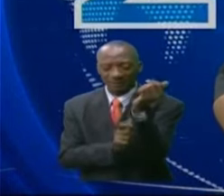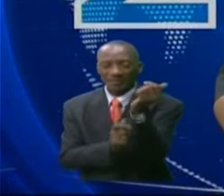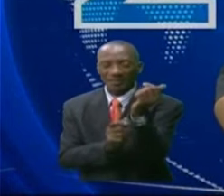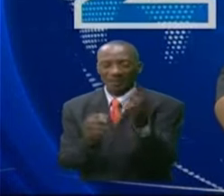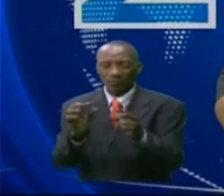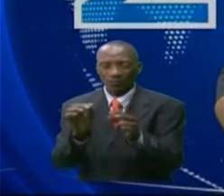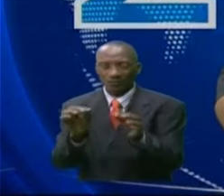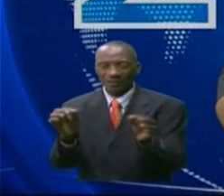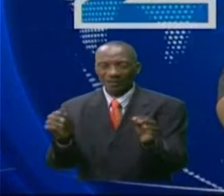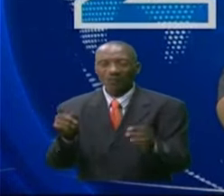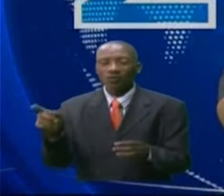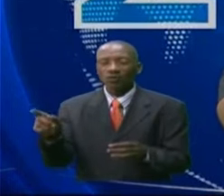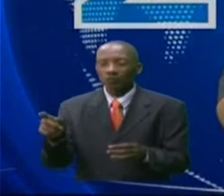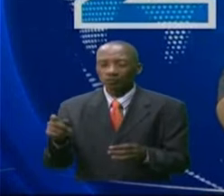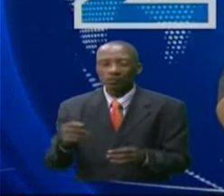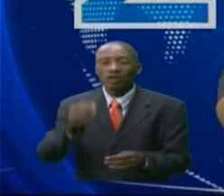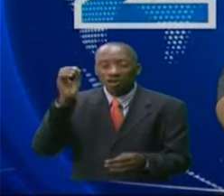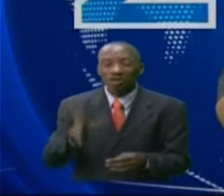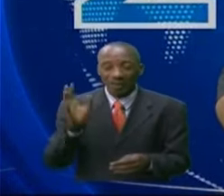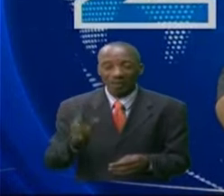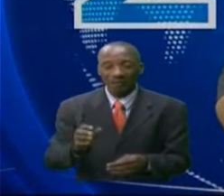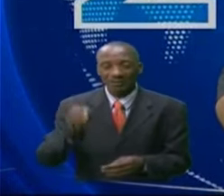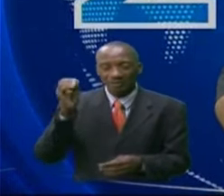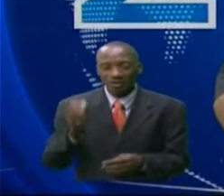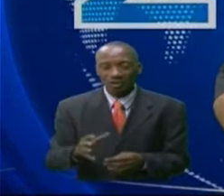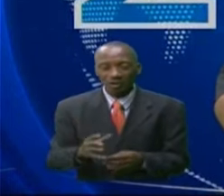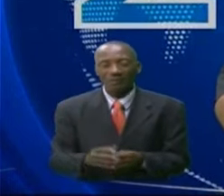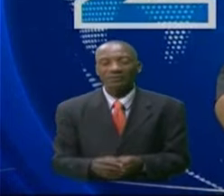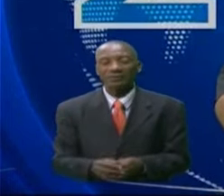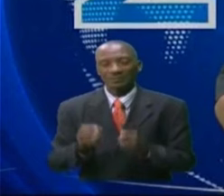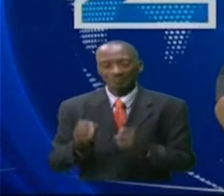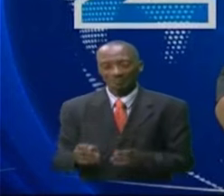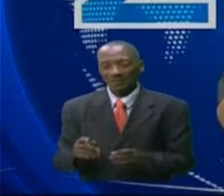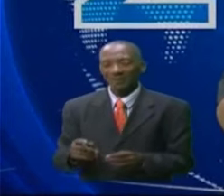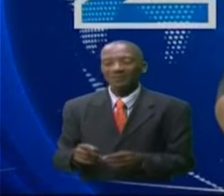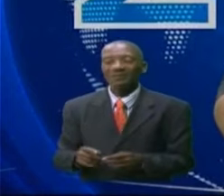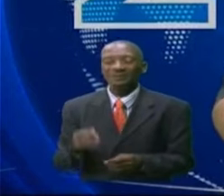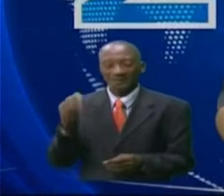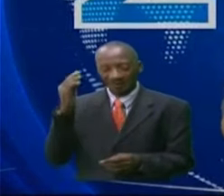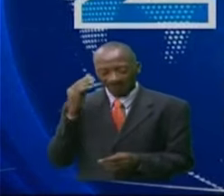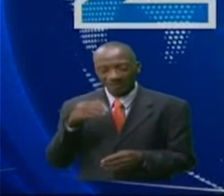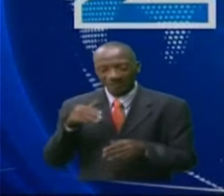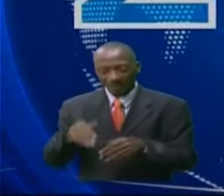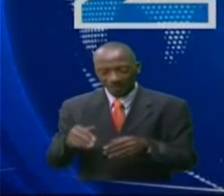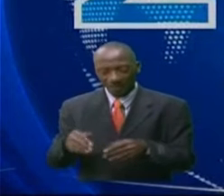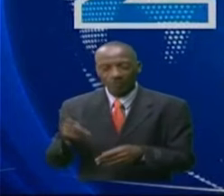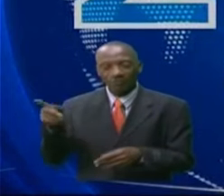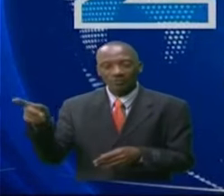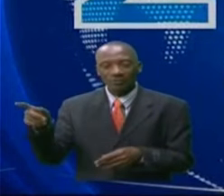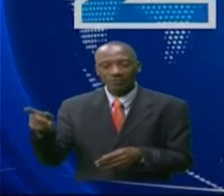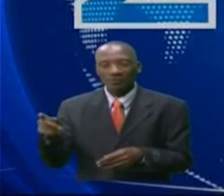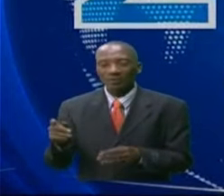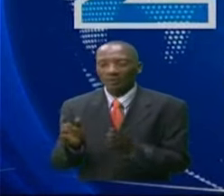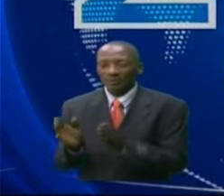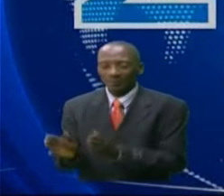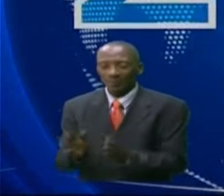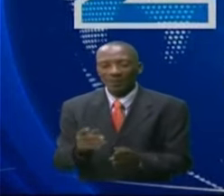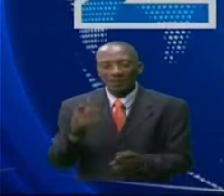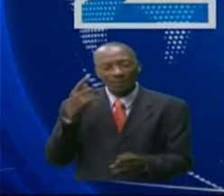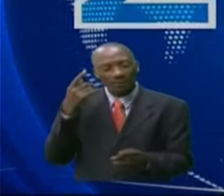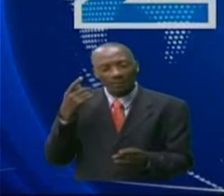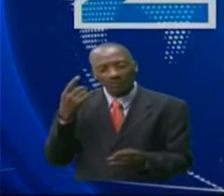francs la mesure. Alors qu'il lançait la campagne agricole, le ministre de l'Agriculture a pris des dispositions pour mettre fin à cette